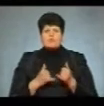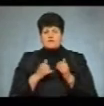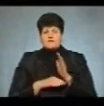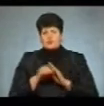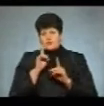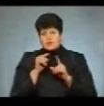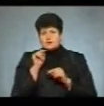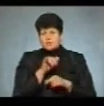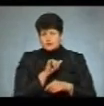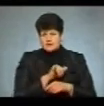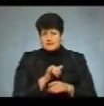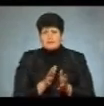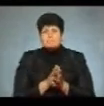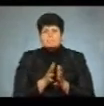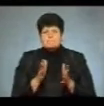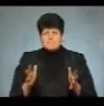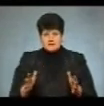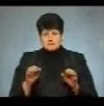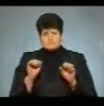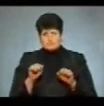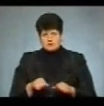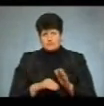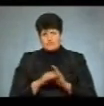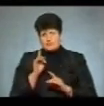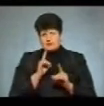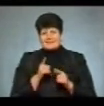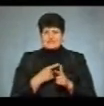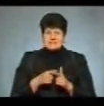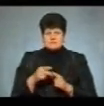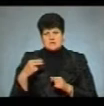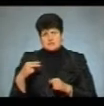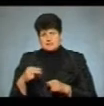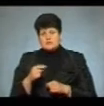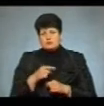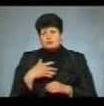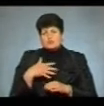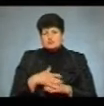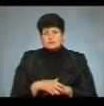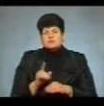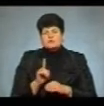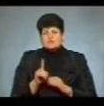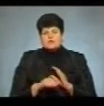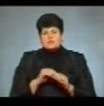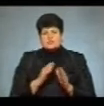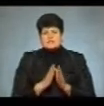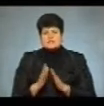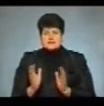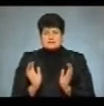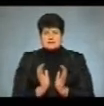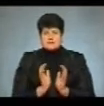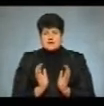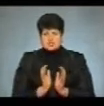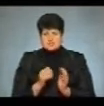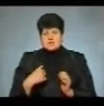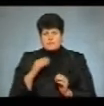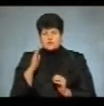є набагато більшими, ніж президента. Тому, відповідно, ми розуміємо, що виборча система збережеться. Я